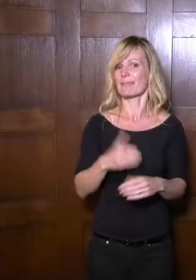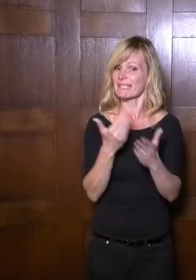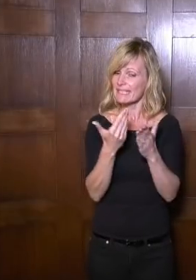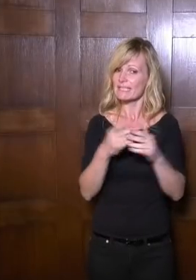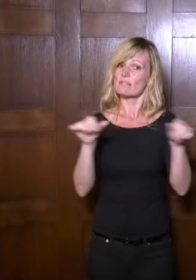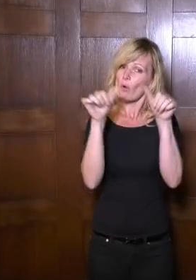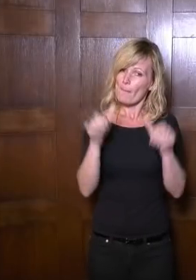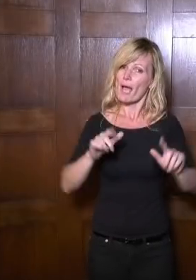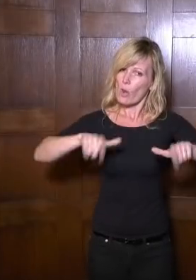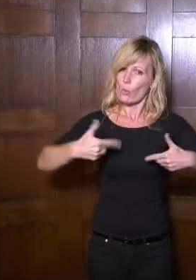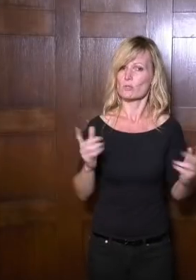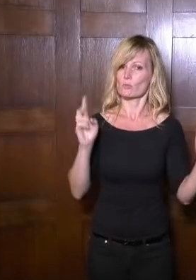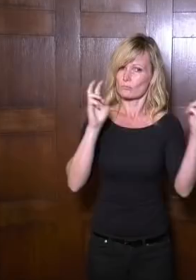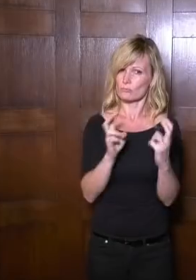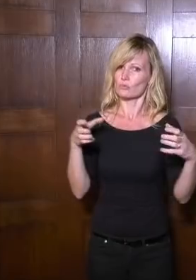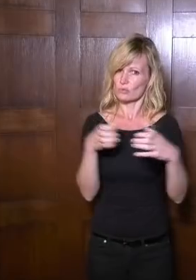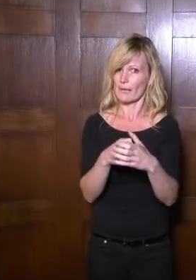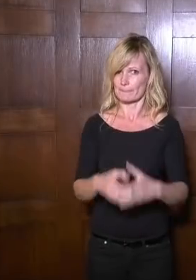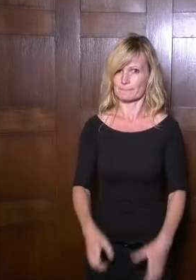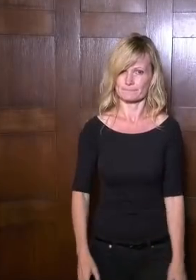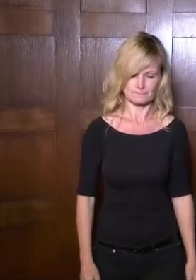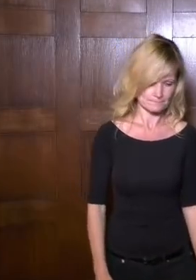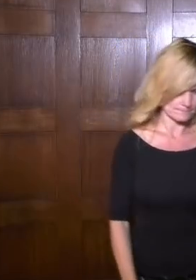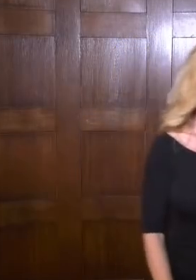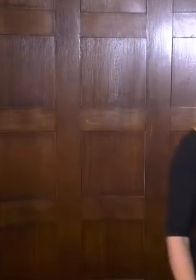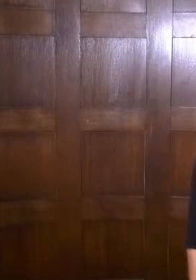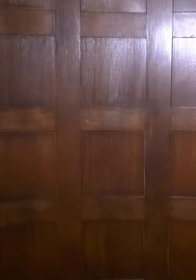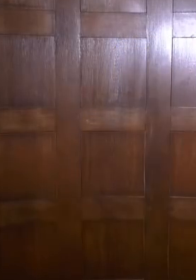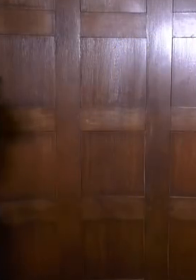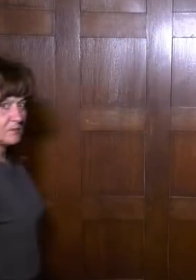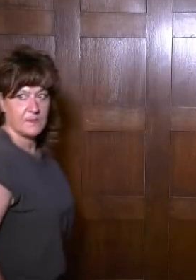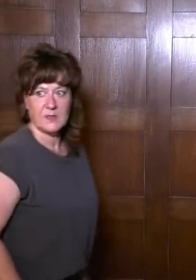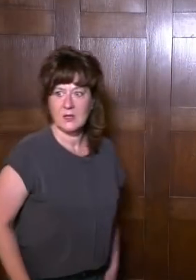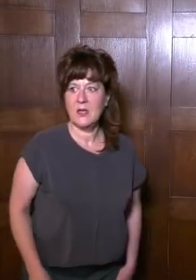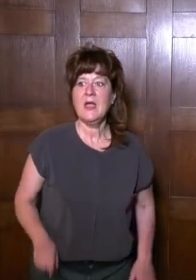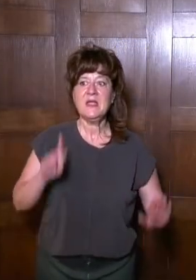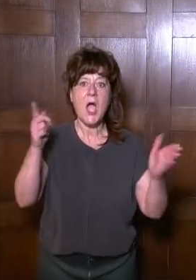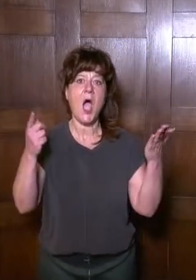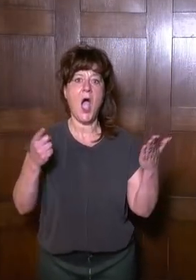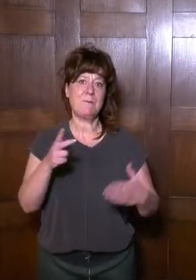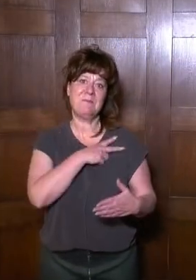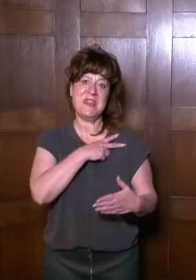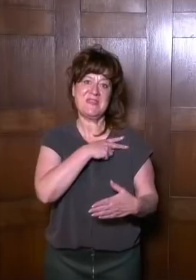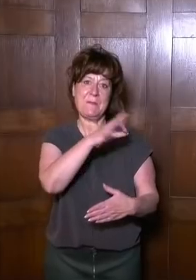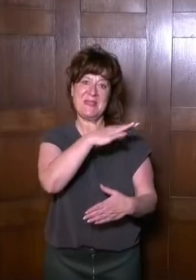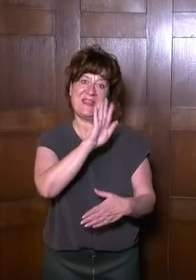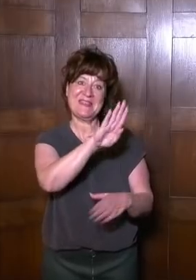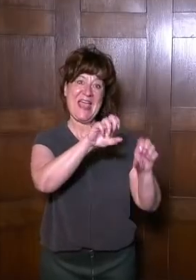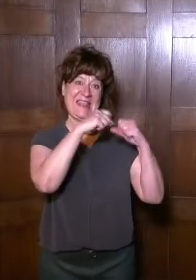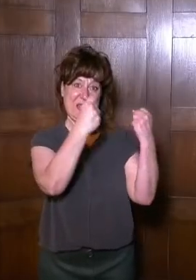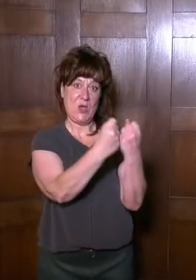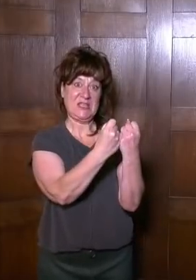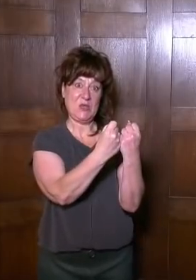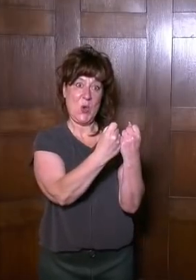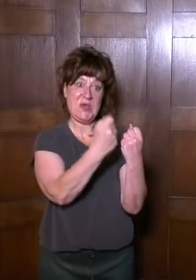dieses Format anschieben können. Ja, ich versuche mich jetzt gerade in die Situation von dem Ministerpräsidenten zu versetzen. Wie würde es ihm gehen, wenn